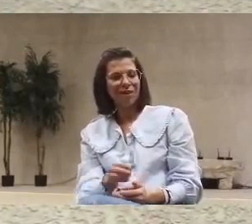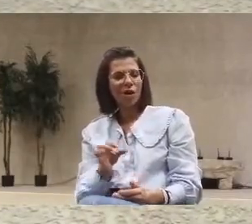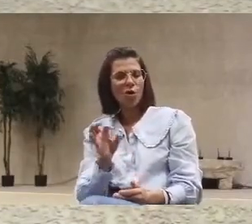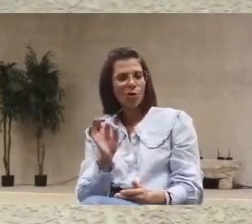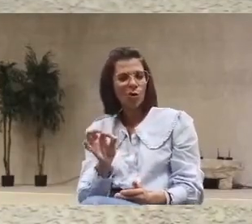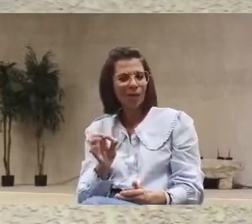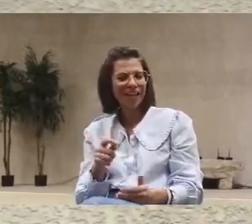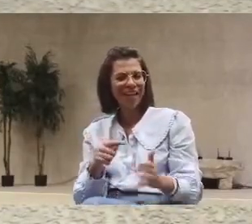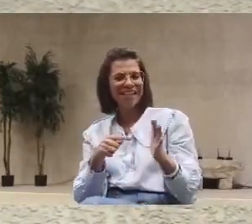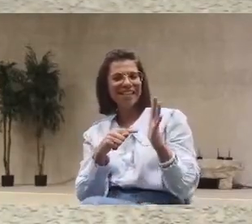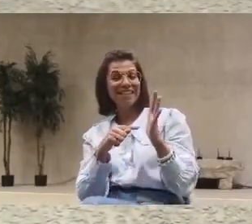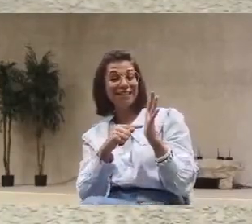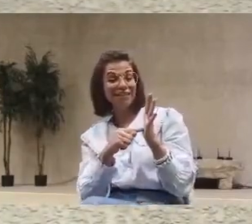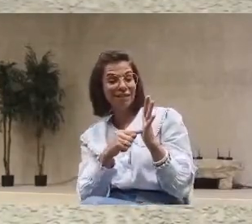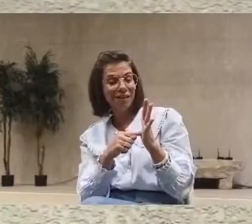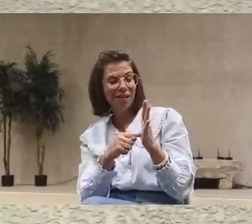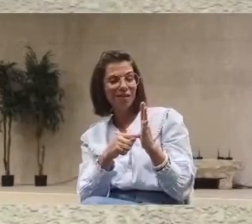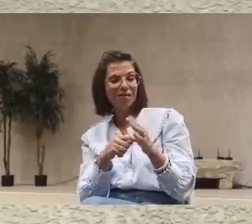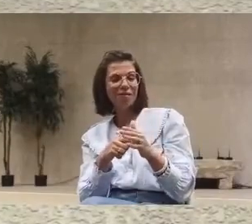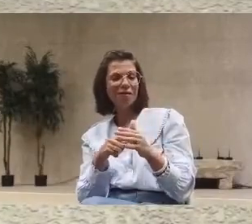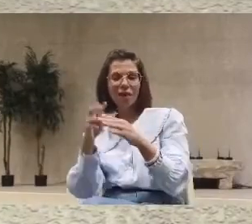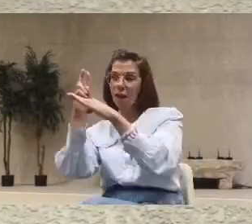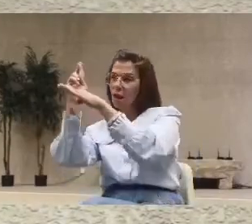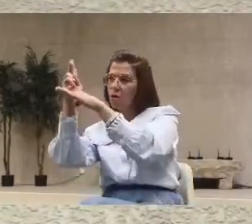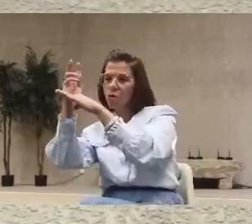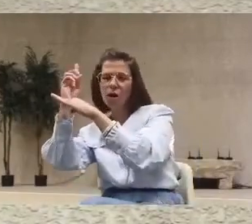les œuvres de l'ennemi sont détruites